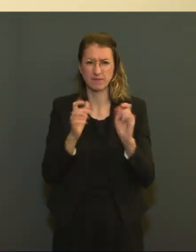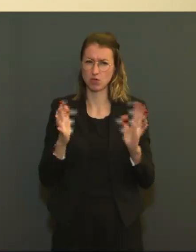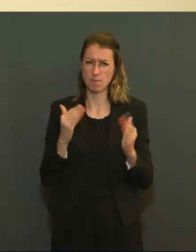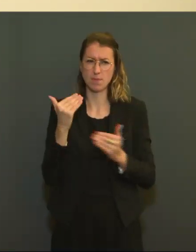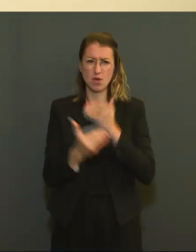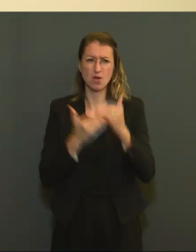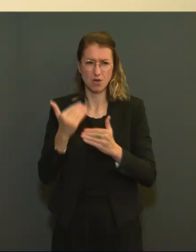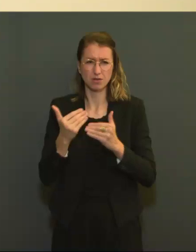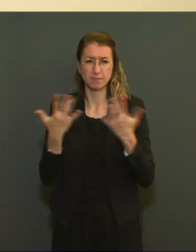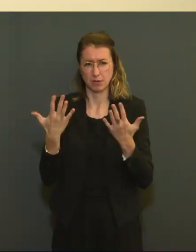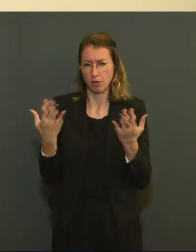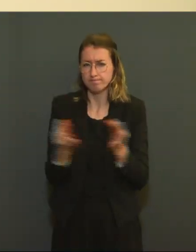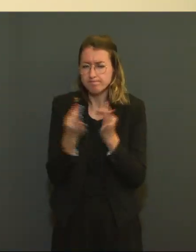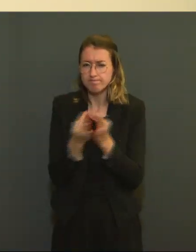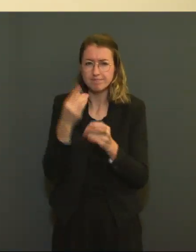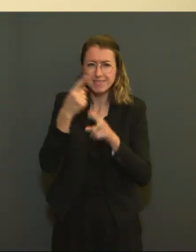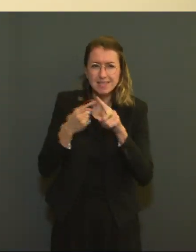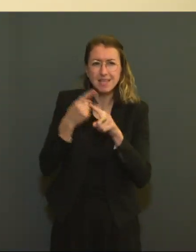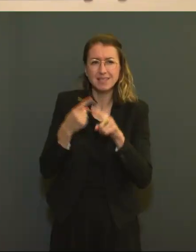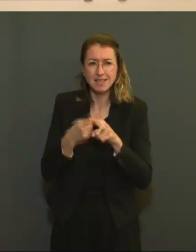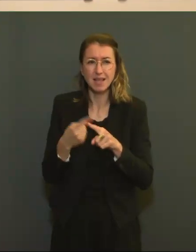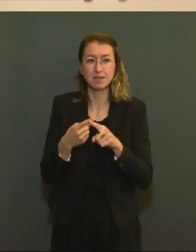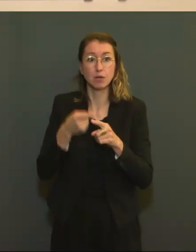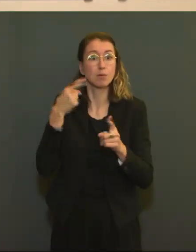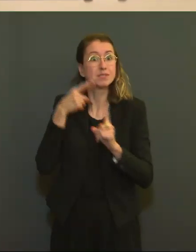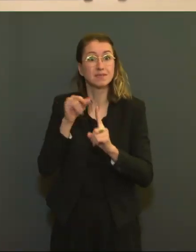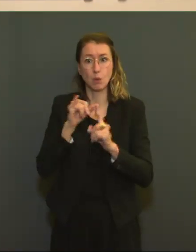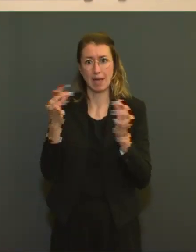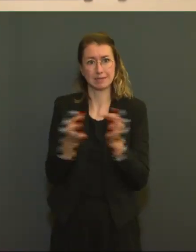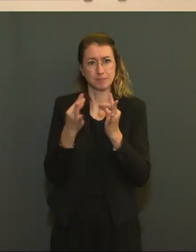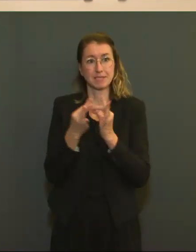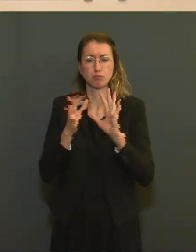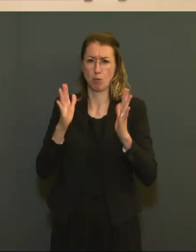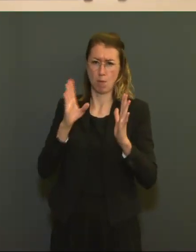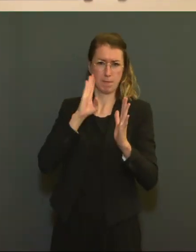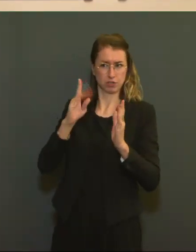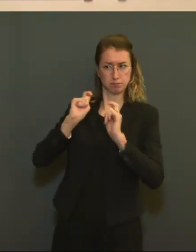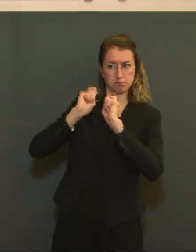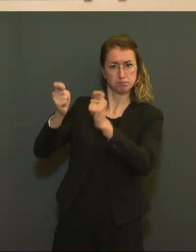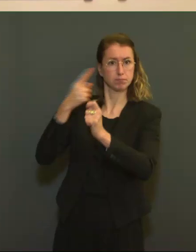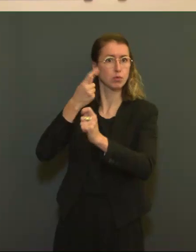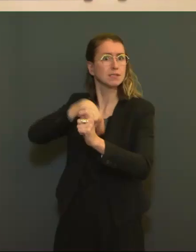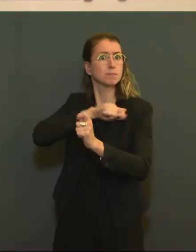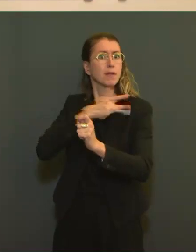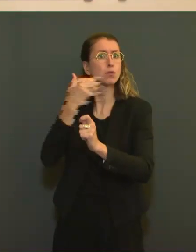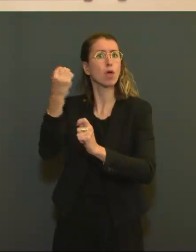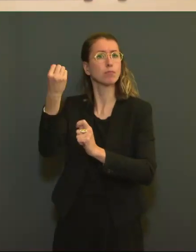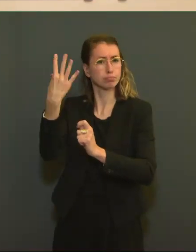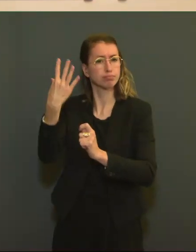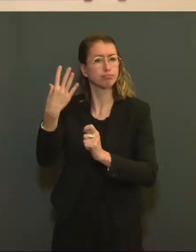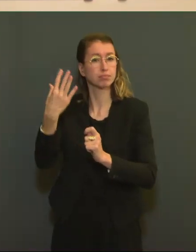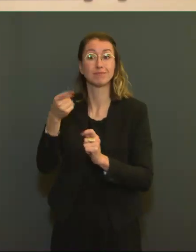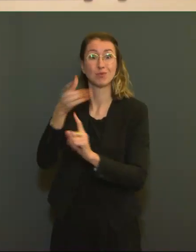couleur a été prise par la Belgique, mais aussi par d'autres instances vis-à-vis de l'Espagne. Un code couleur rouge, comme vous le savez, en